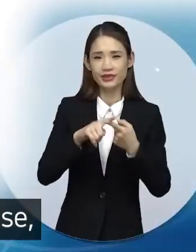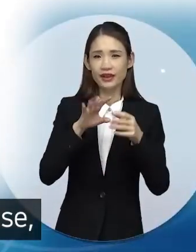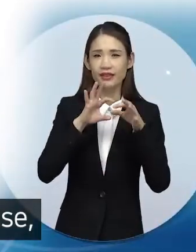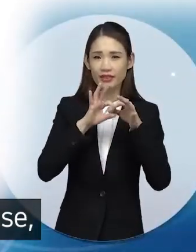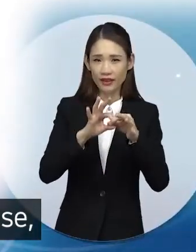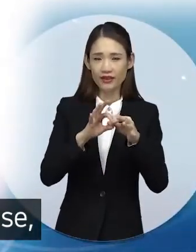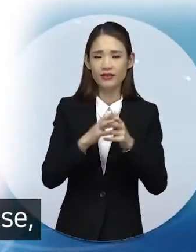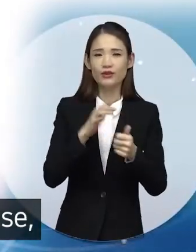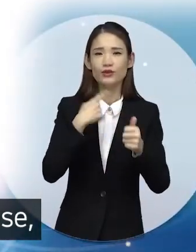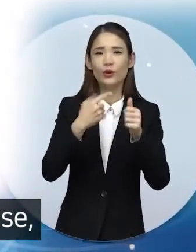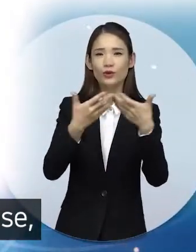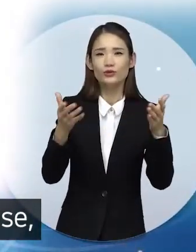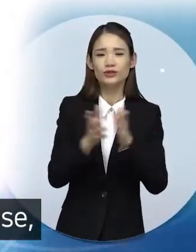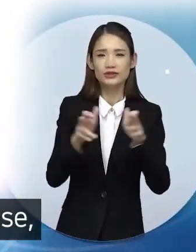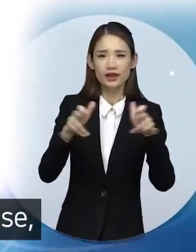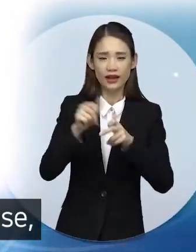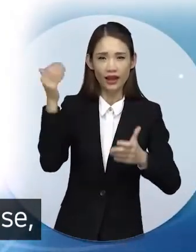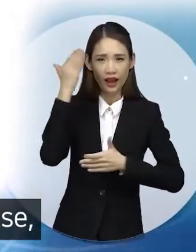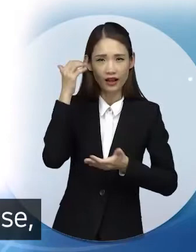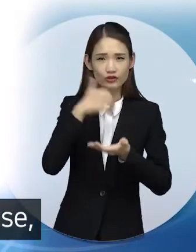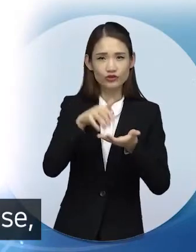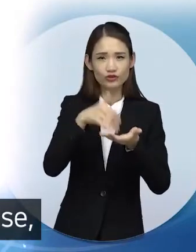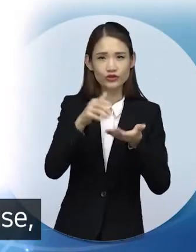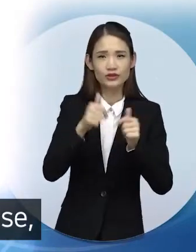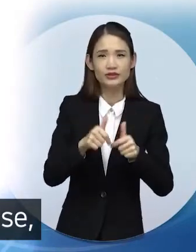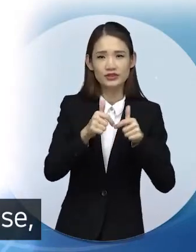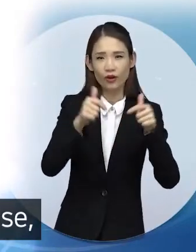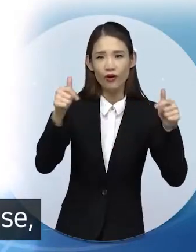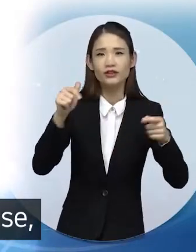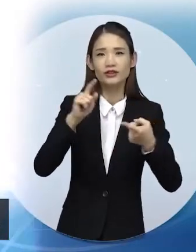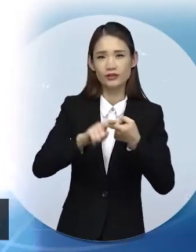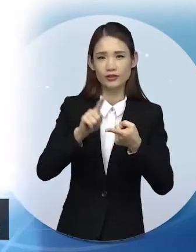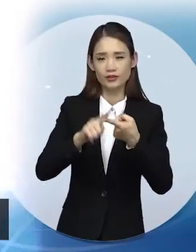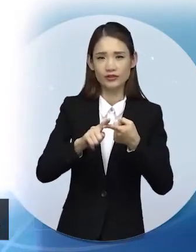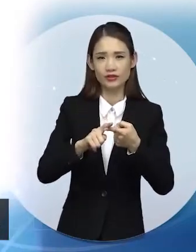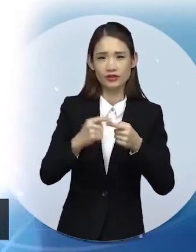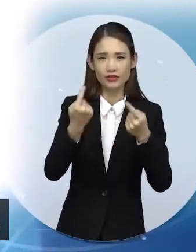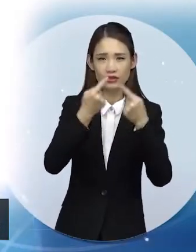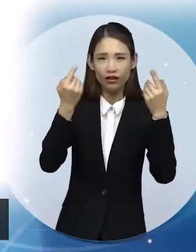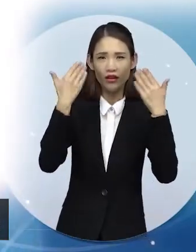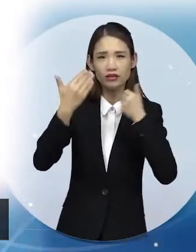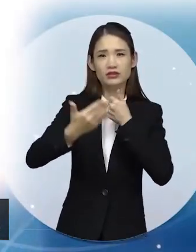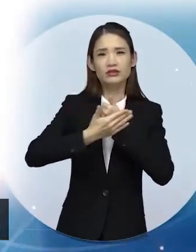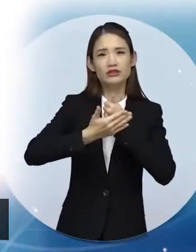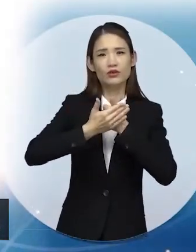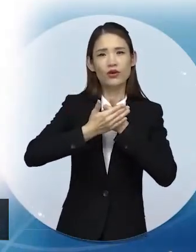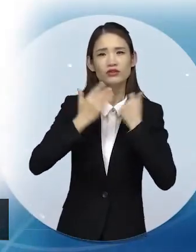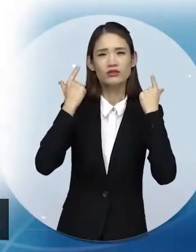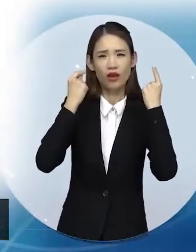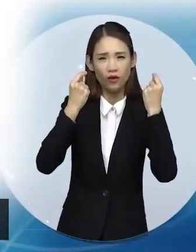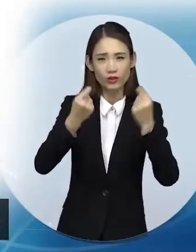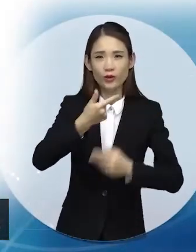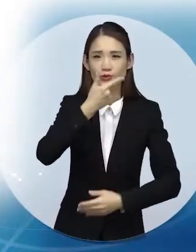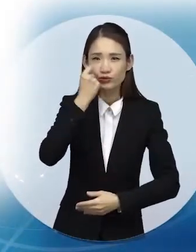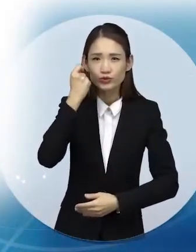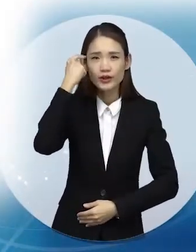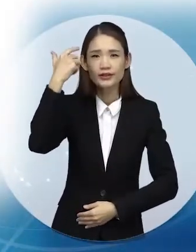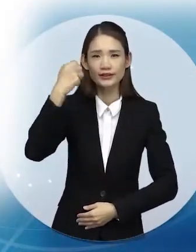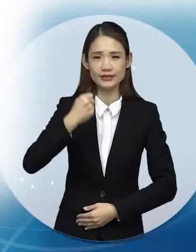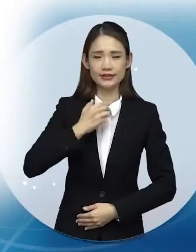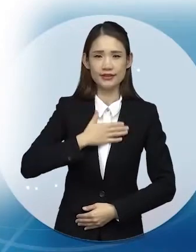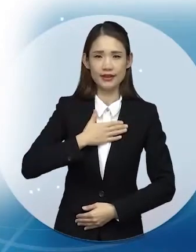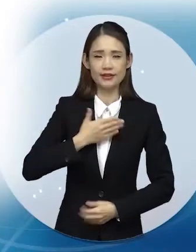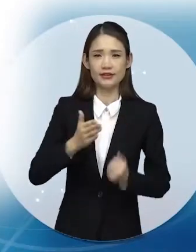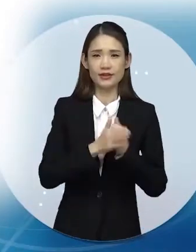이에 교육부는 장애 대학생의 수가 지속해서 증가하고 있지만 대학의 지원은 여전히 부족한 상황을 인식하고